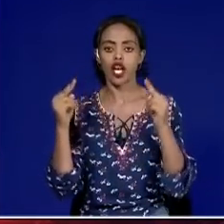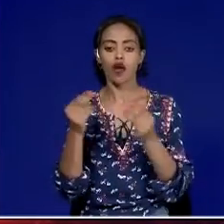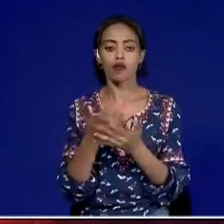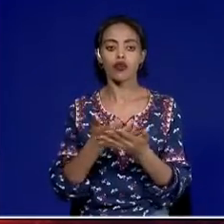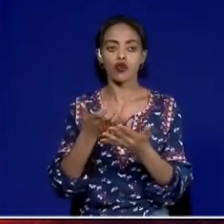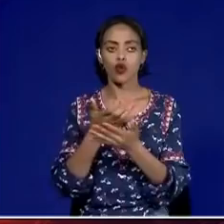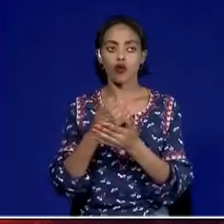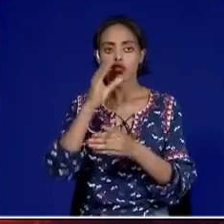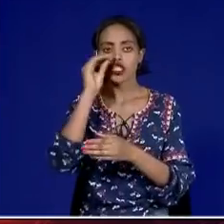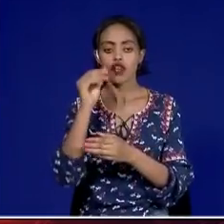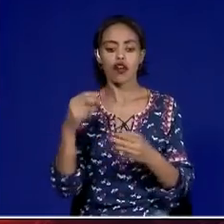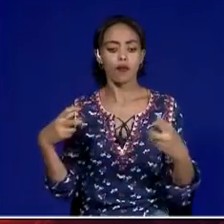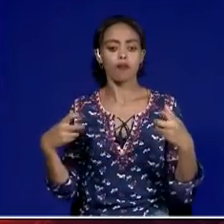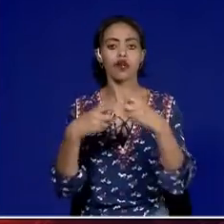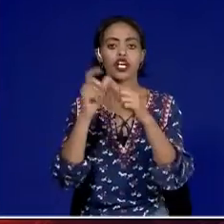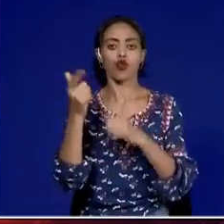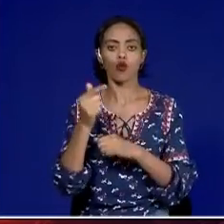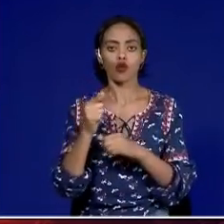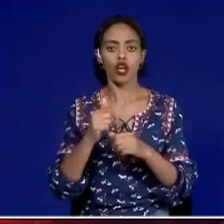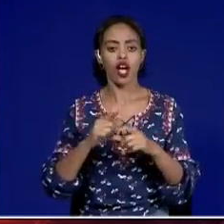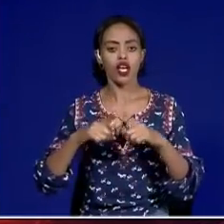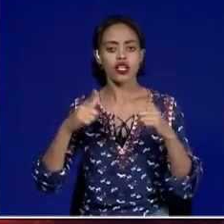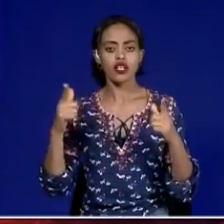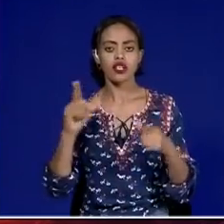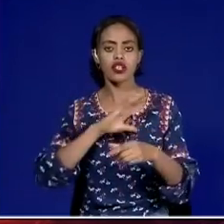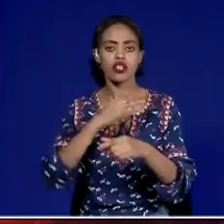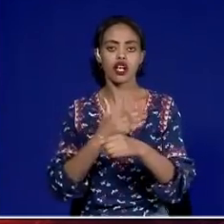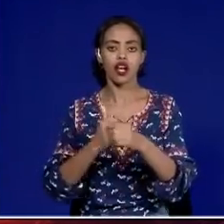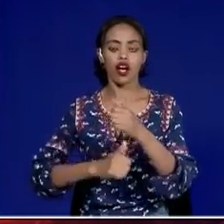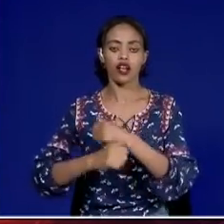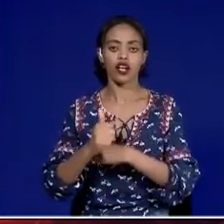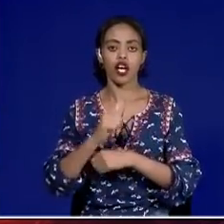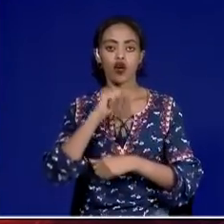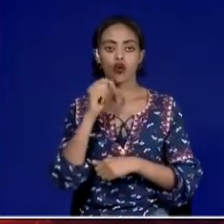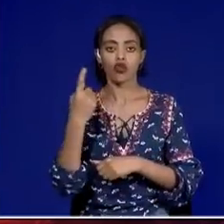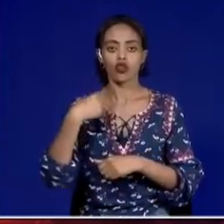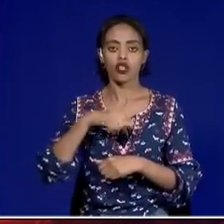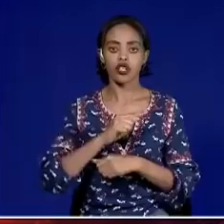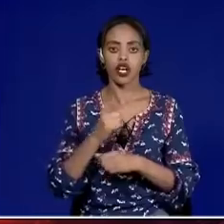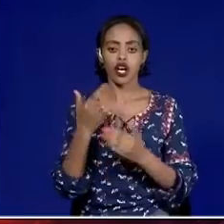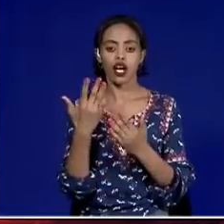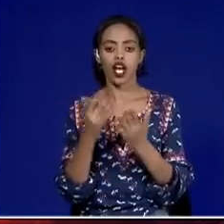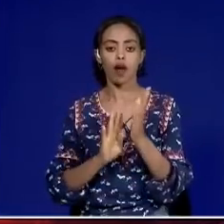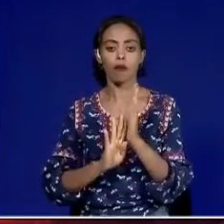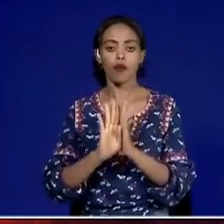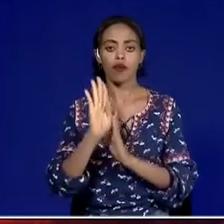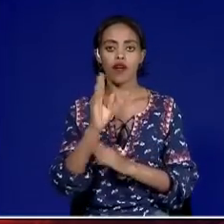ንኢኮኖምን ንሰብን መናግዒ ኮይኑ ዘሎ ብጣዕሚ ሓያል ሓደጋ ኣይኮነን ዶ ንሕና ገና ኣብ ምምዕባል ንርከብ